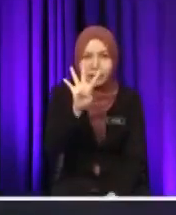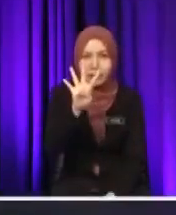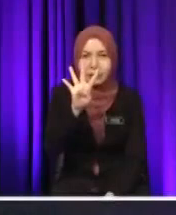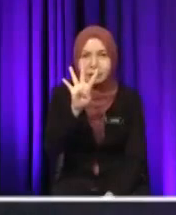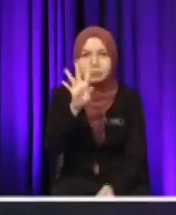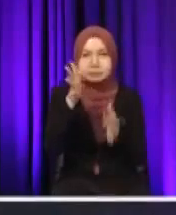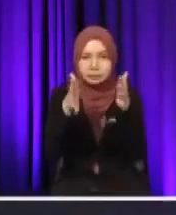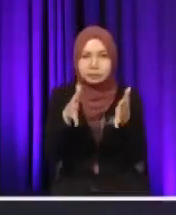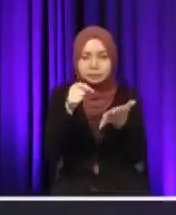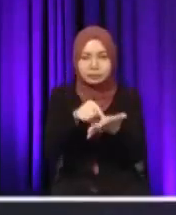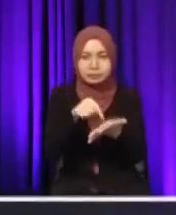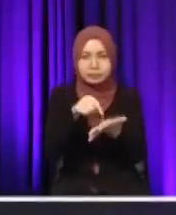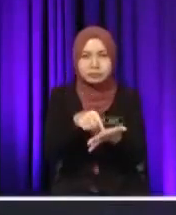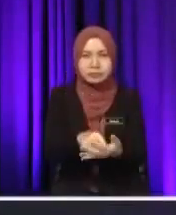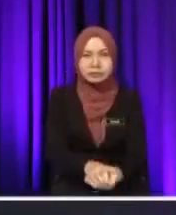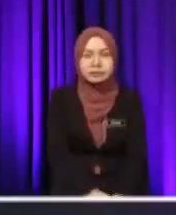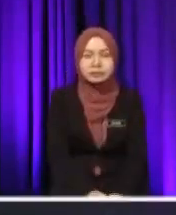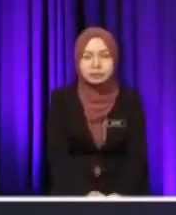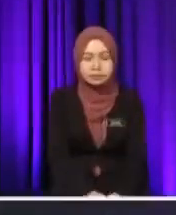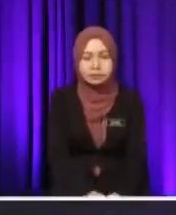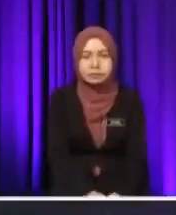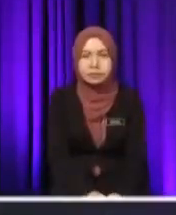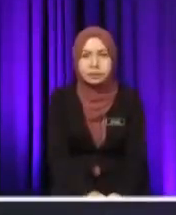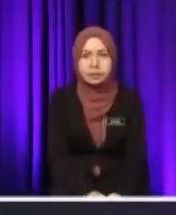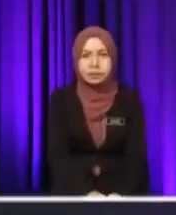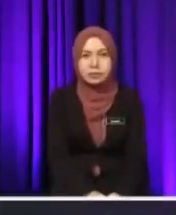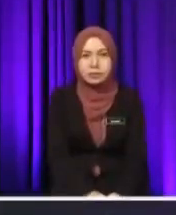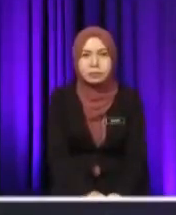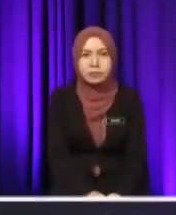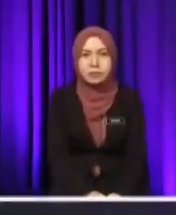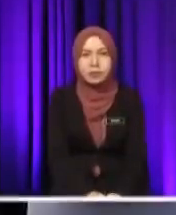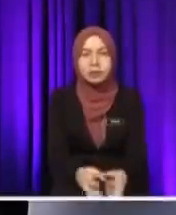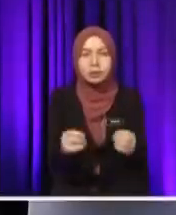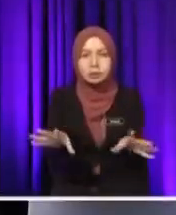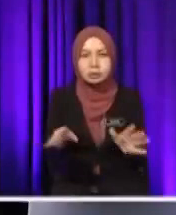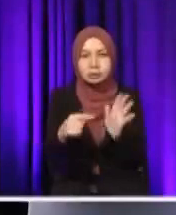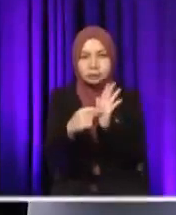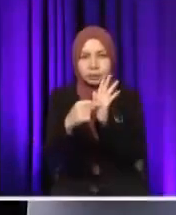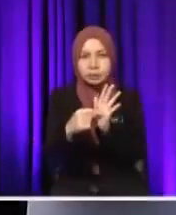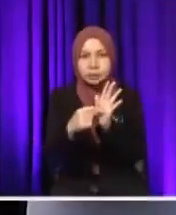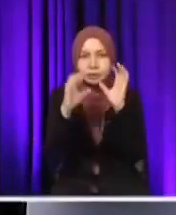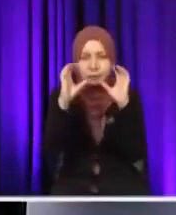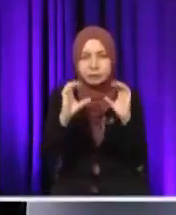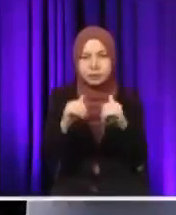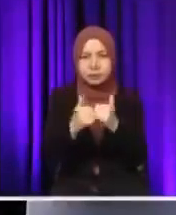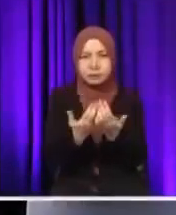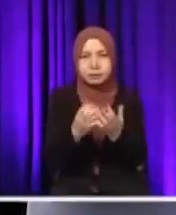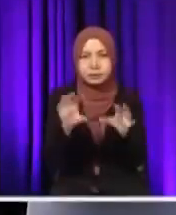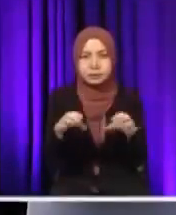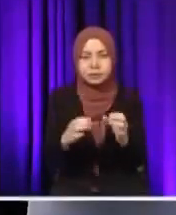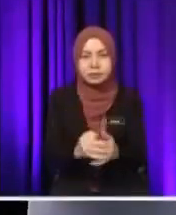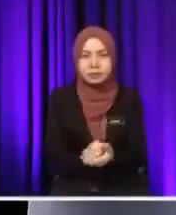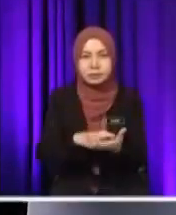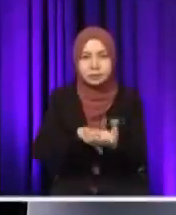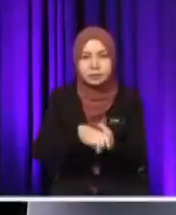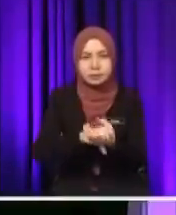Yeah. Dan dibantu oleh Adam, Farisha dan Alia tadi dah menunjukkan cara bagaimana nak buat sabun. So, kita nak buat ujian. Okay. First kali